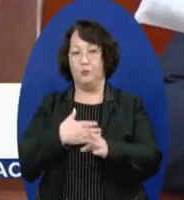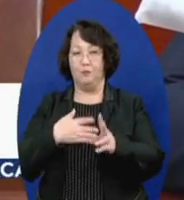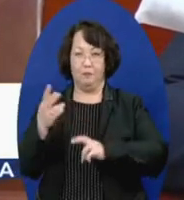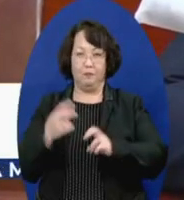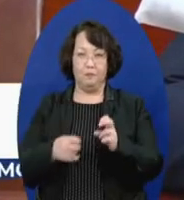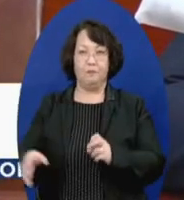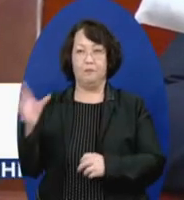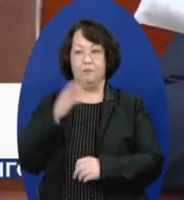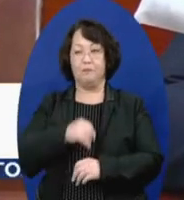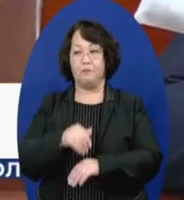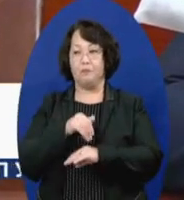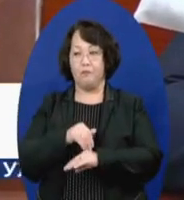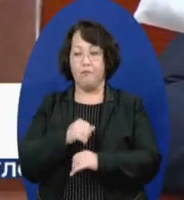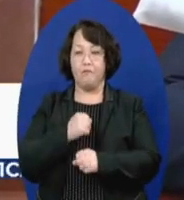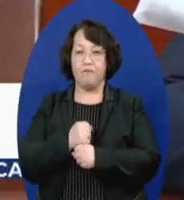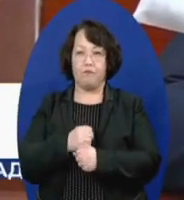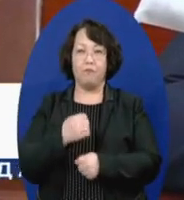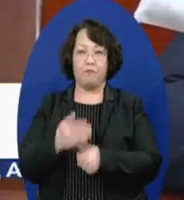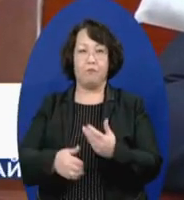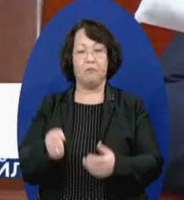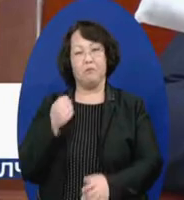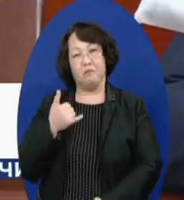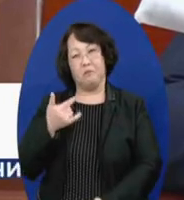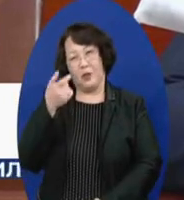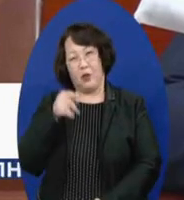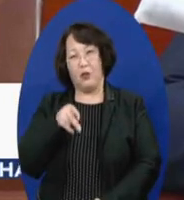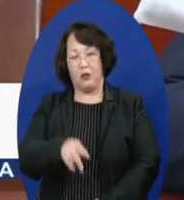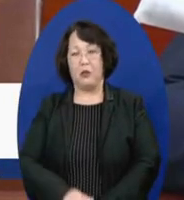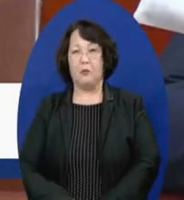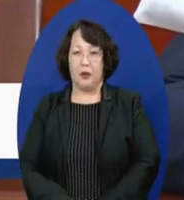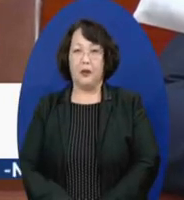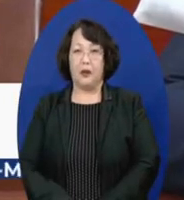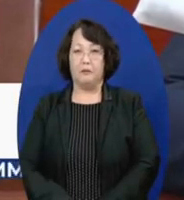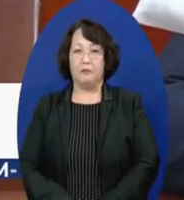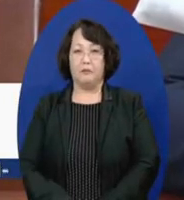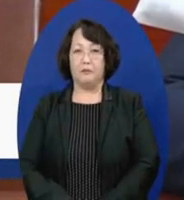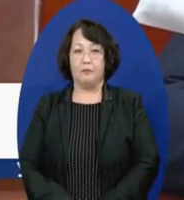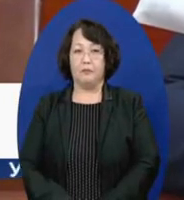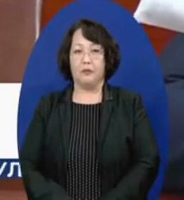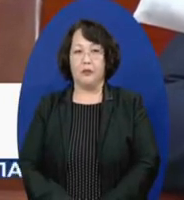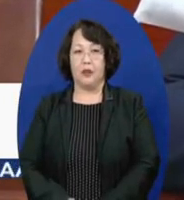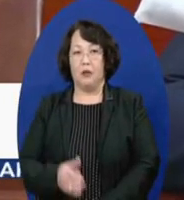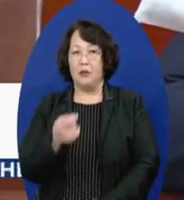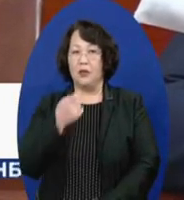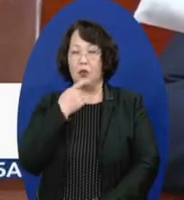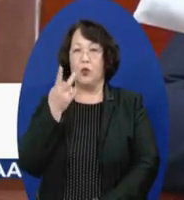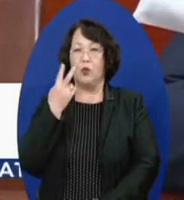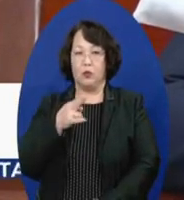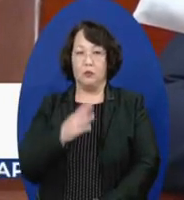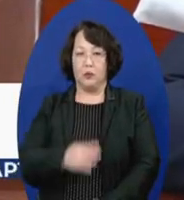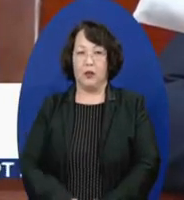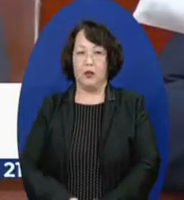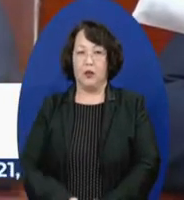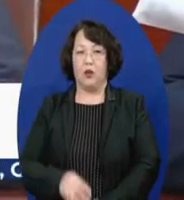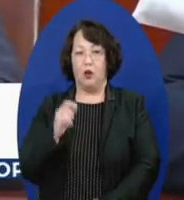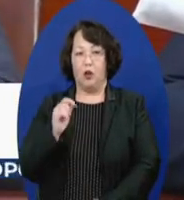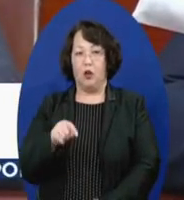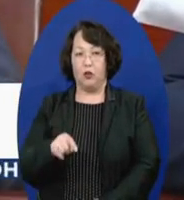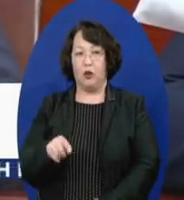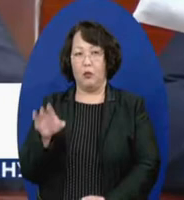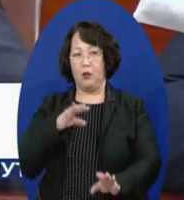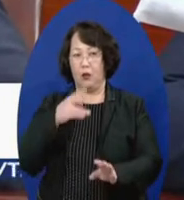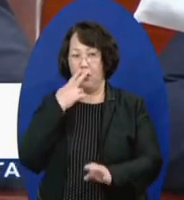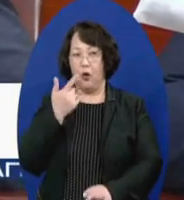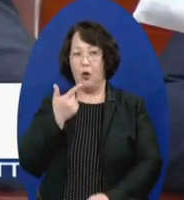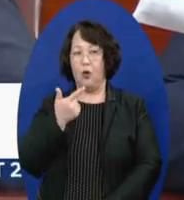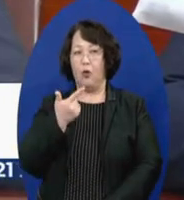тогтвортой ажиллаад бай чадах уугүй юу? Тэр байдалд хүрчих. Ер нь маш хүнд байдалд орцсон. Одоогийн байдлаар